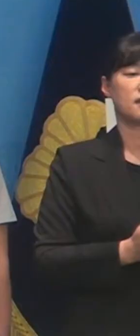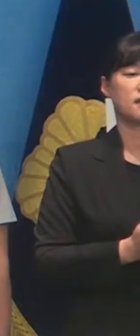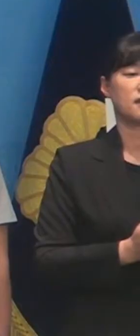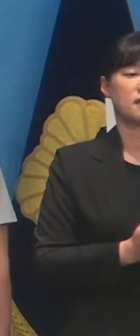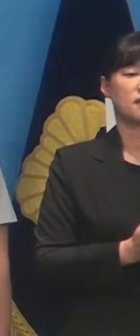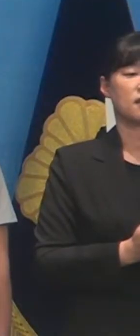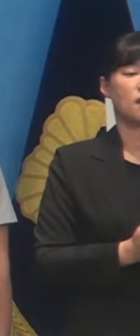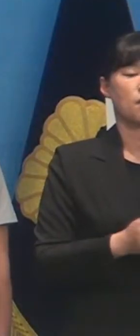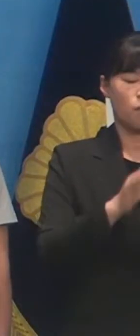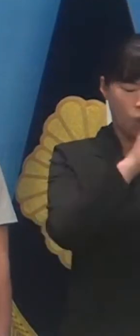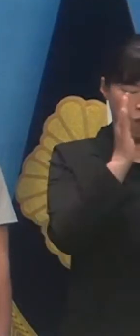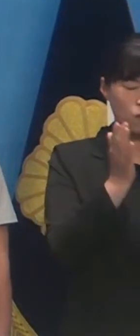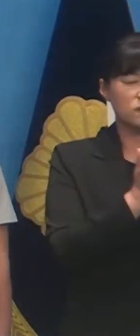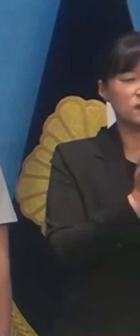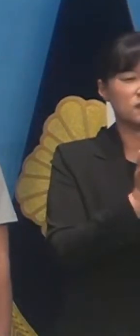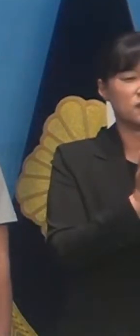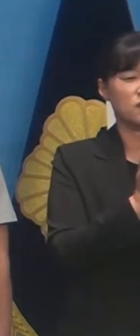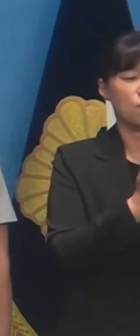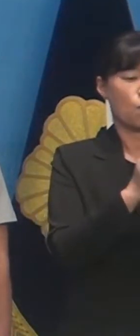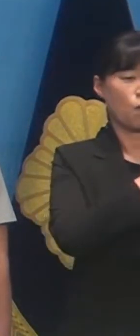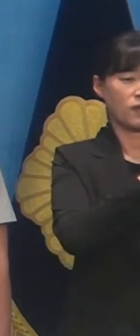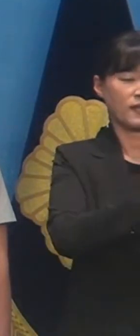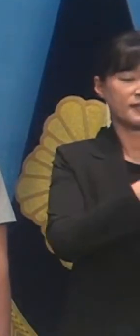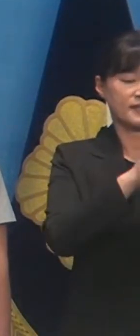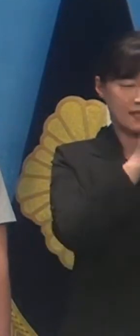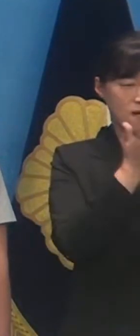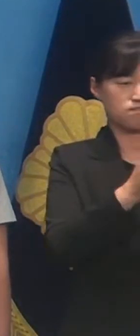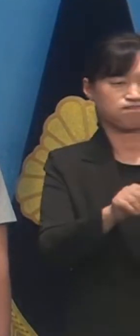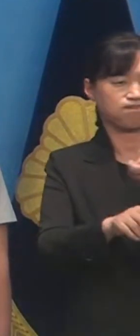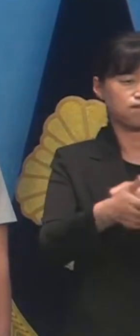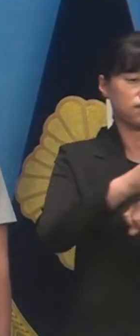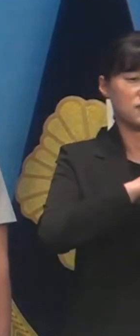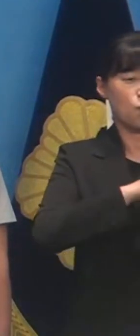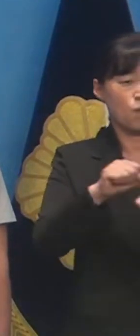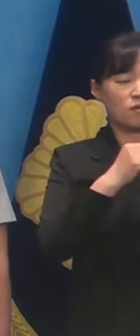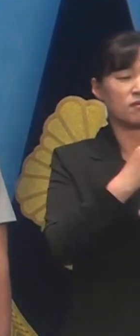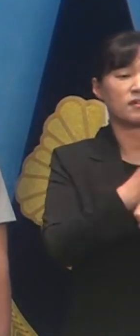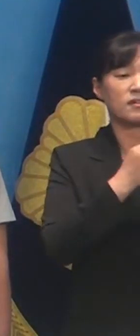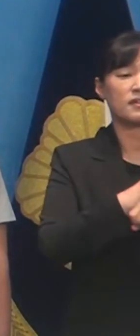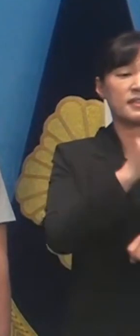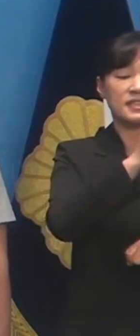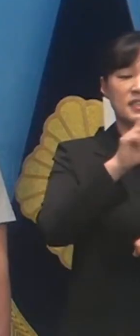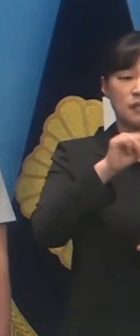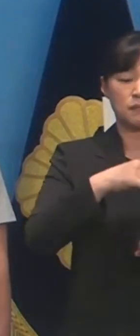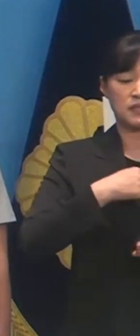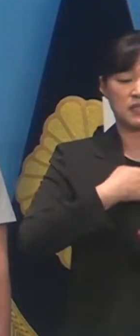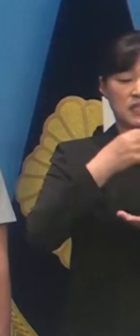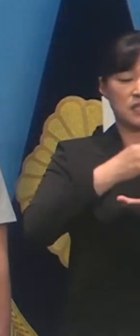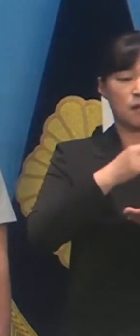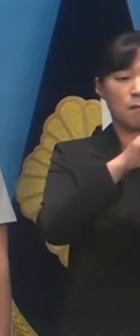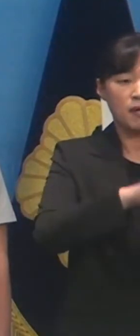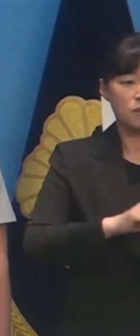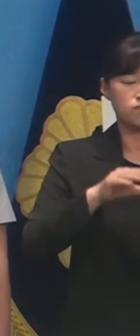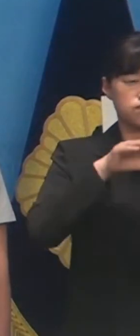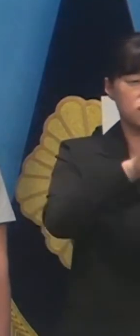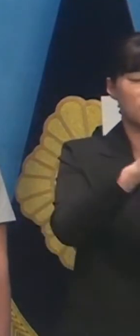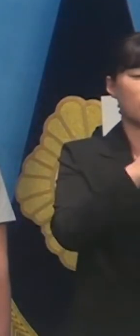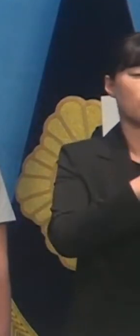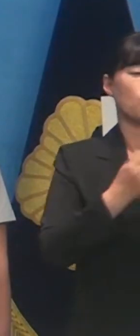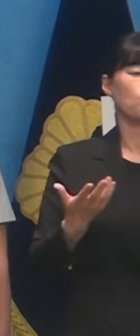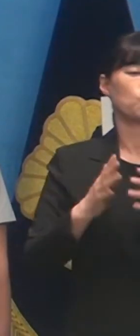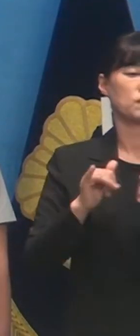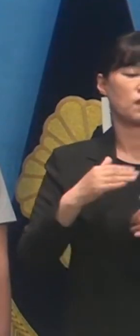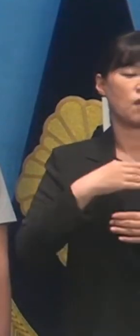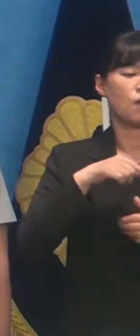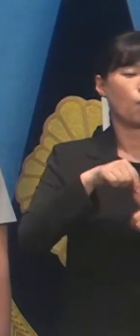빅컴퍼니를 포함한 모든 공적 권한을 적극적으로 행사하여 한국제의 일방적인 자산매각 추진을 중단시키고 노동자들의